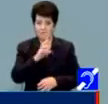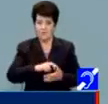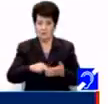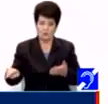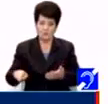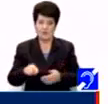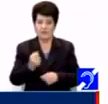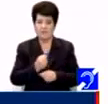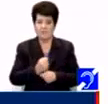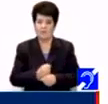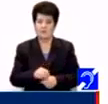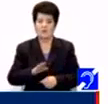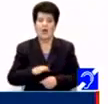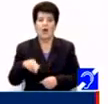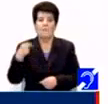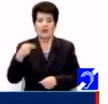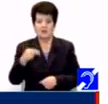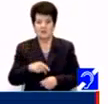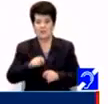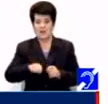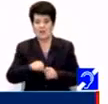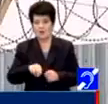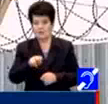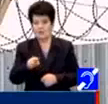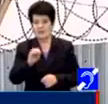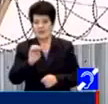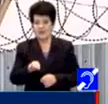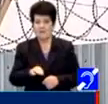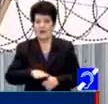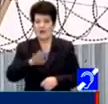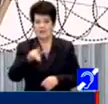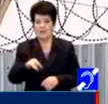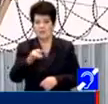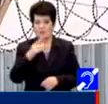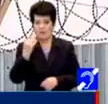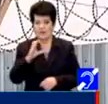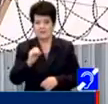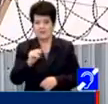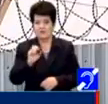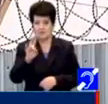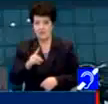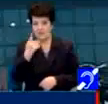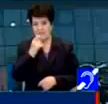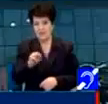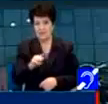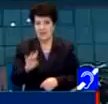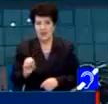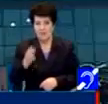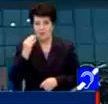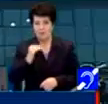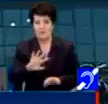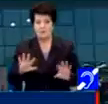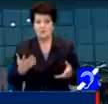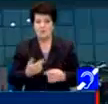din funcție. Președintele Federației Sindicale a Controlorilor de Trafic Aerian din Republica Moldova, Eugen Sajin, a declarat pentru TVR Moldova că